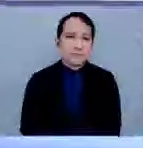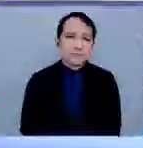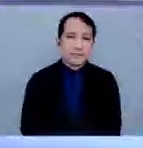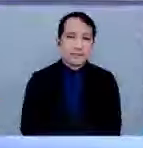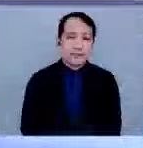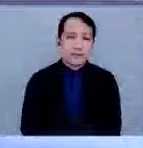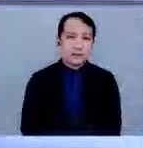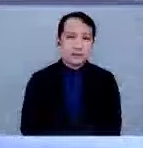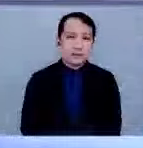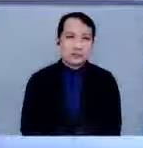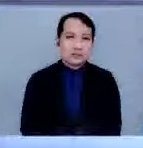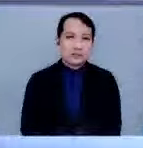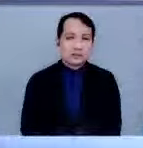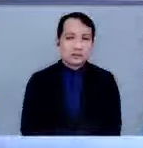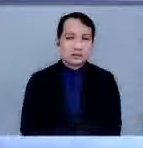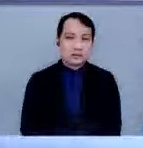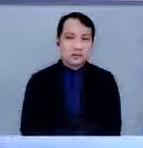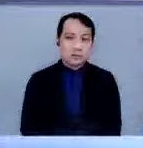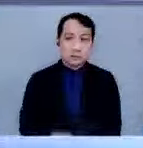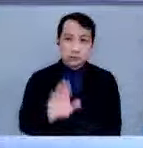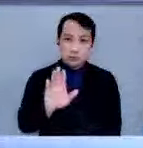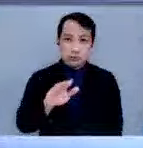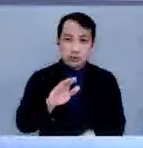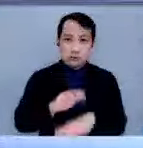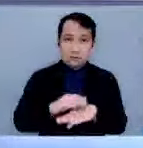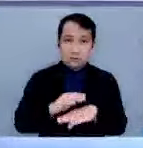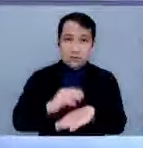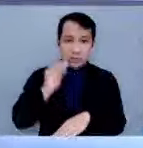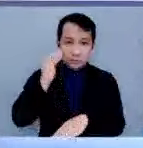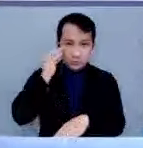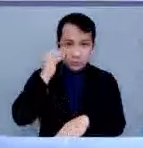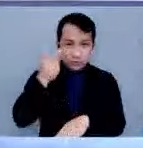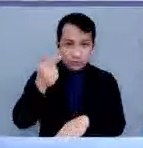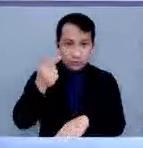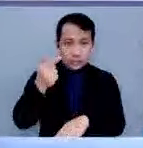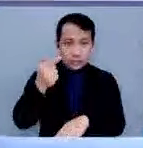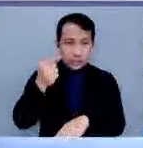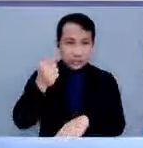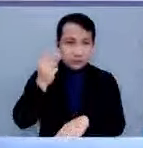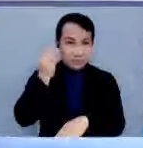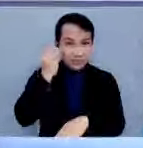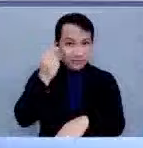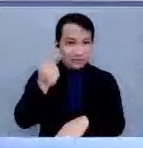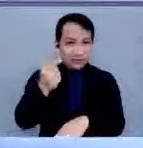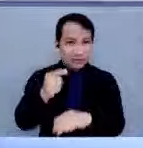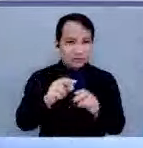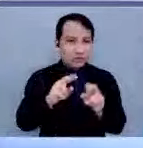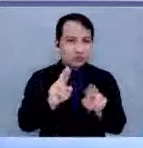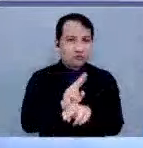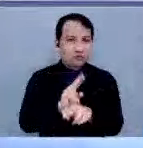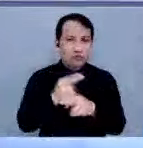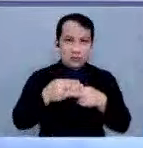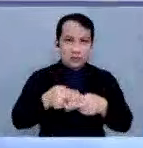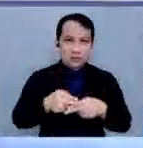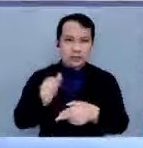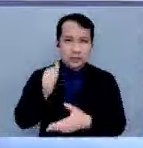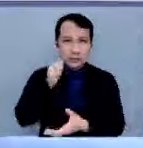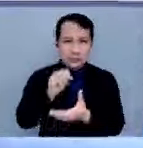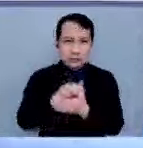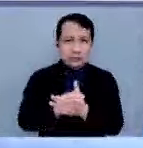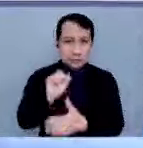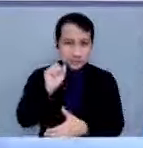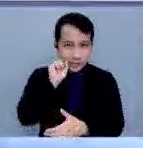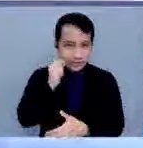Eto pa nga, nagbabala si Matteo Gudicelli laban sa mga scammer na ginagamit ang pangalan nila ng misis niyang si